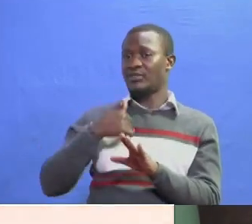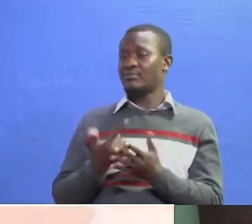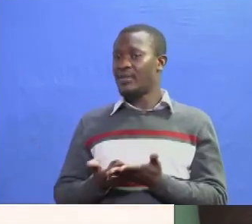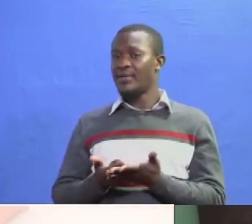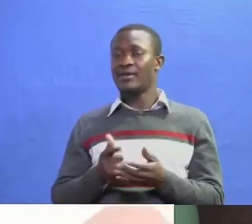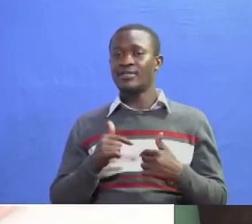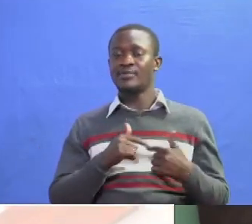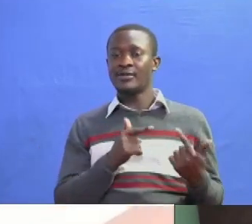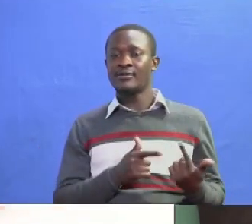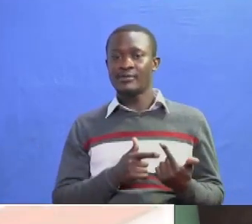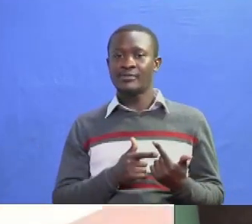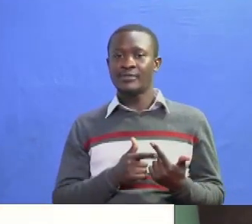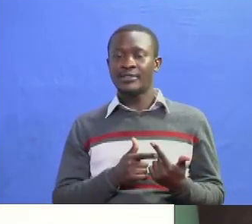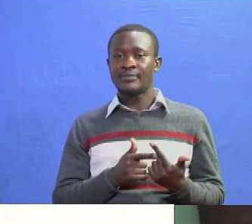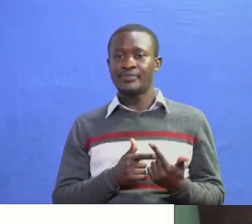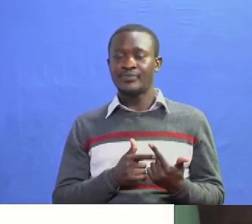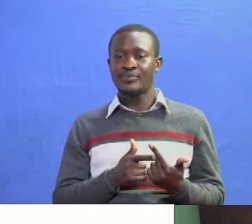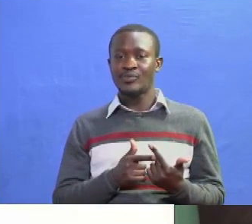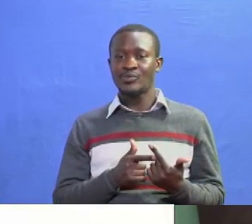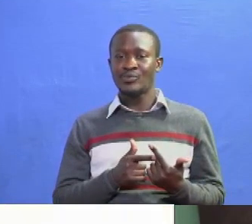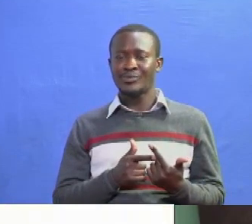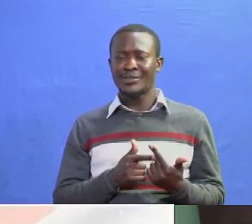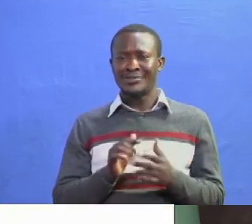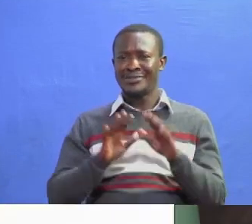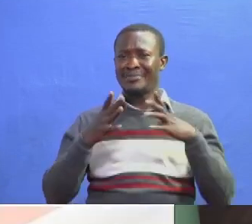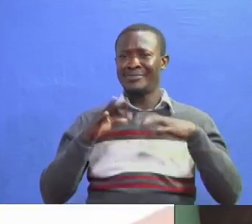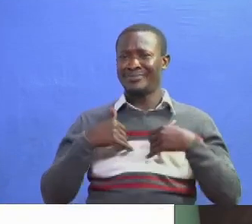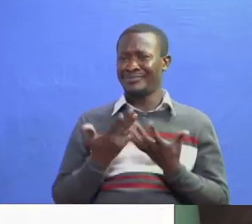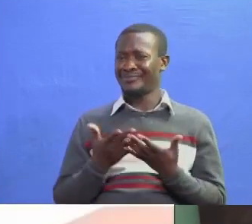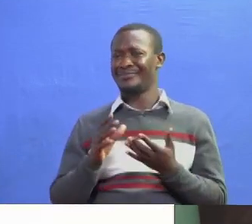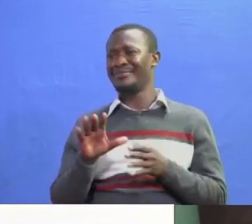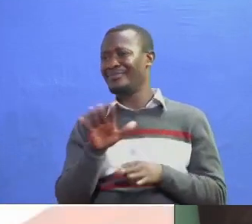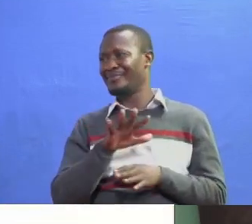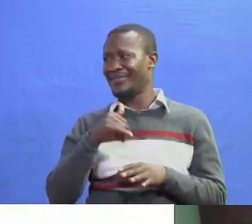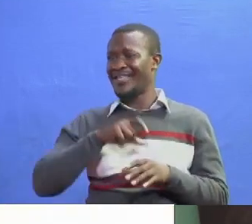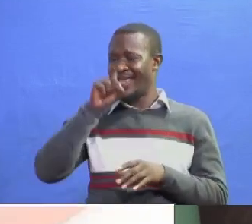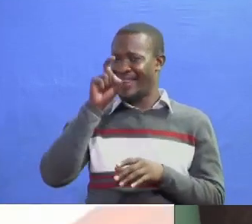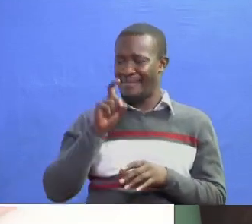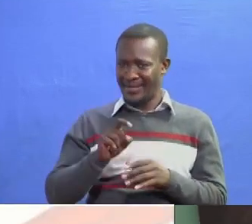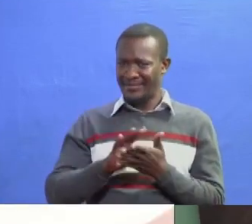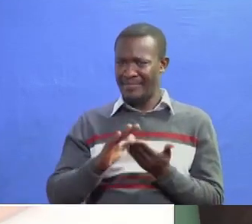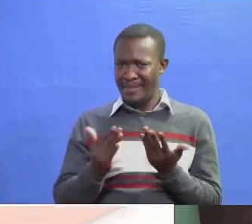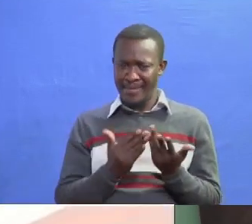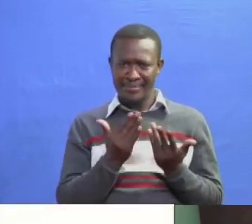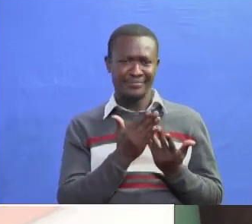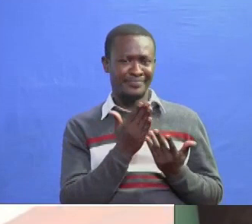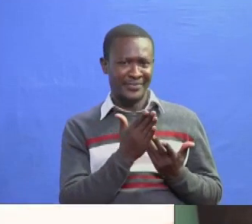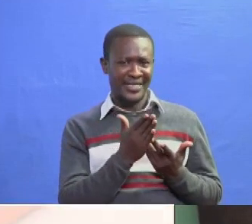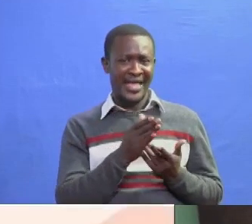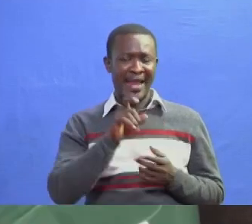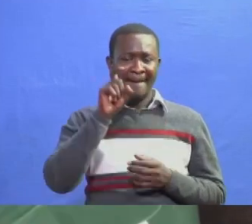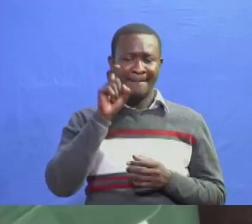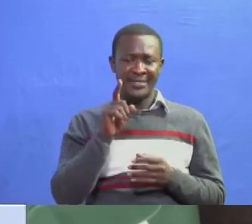have an African Union that works for the people of our continent. It must be accountable, and there must